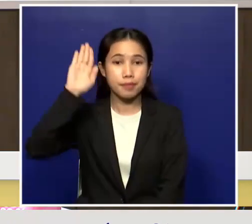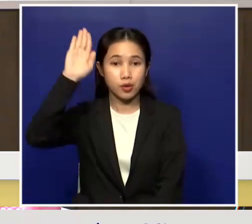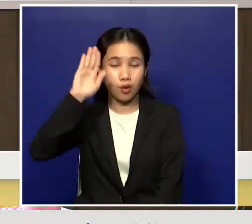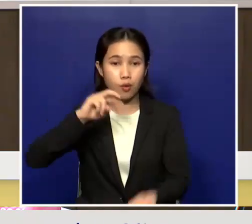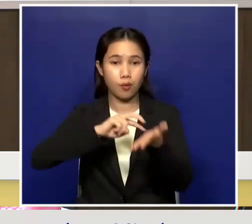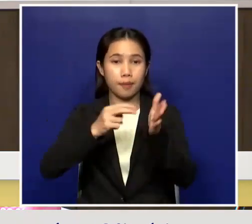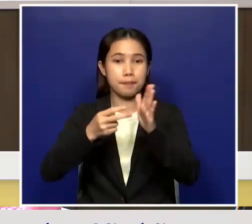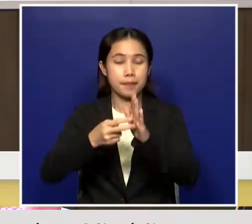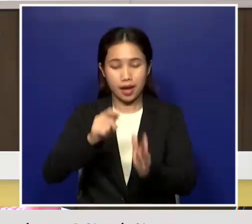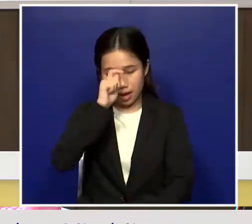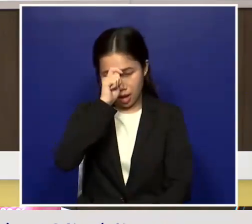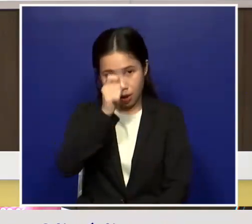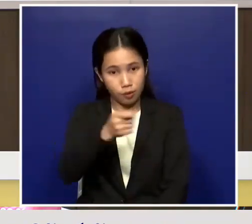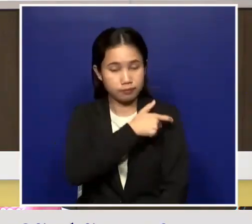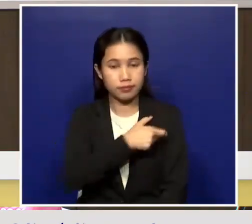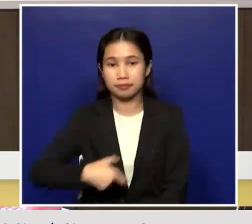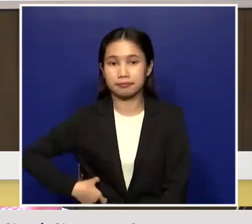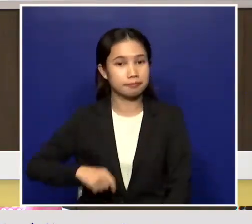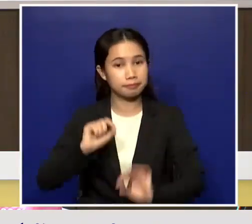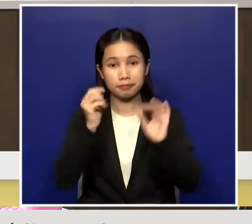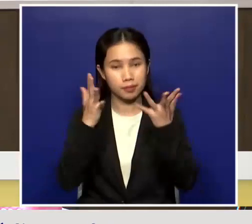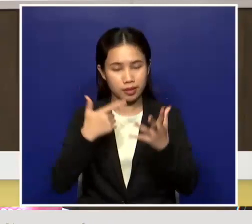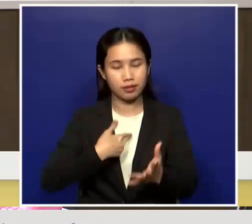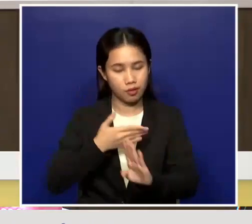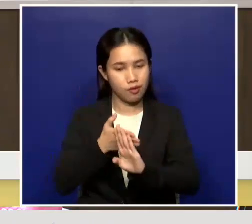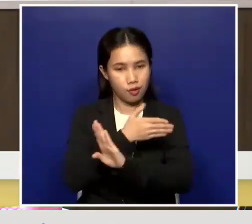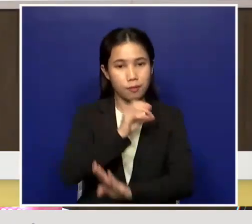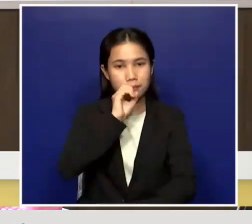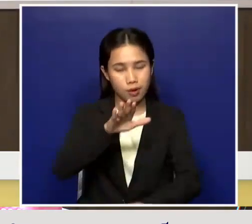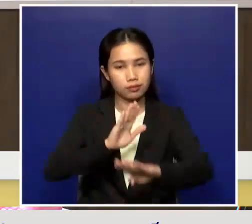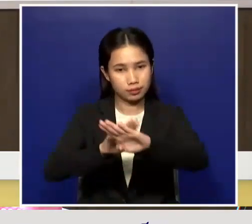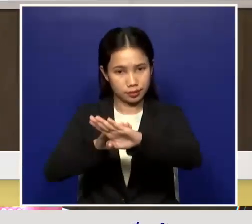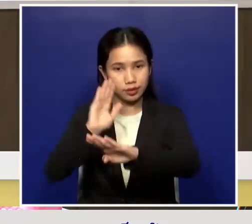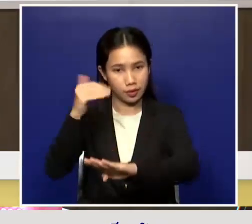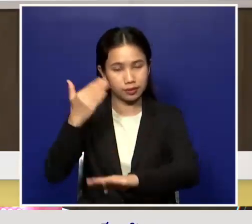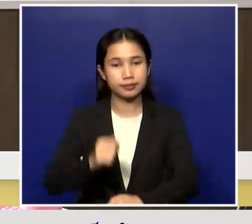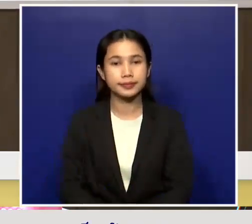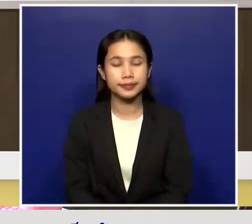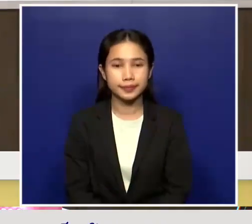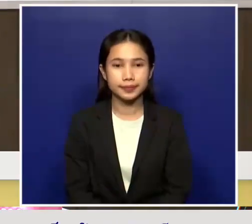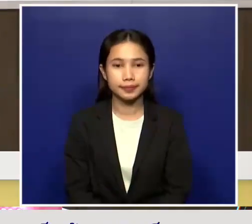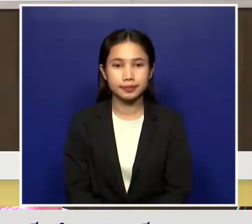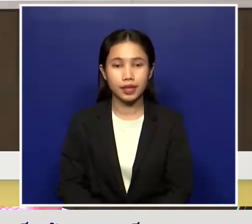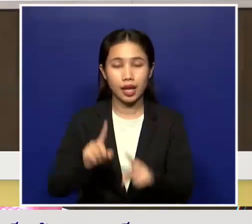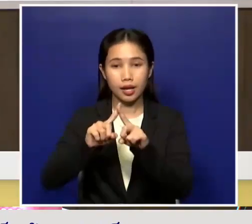ดีนะฮะไม่เคารพสถาบันนะผมบอกก่อนนะเดี๋ยวจะหาว่าไม่เตือนอันที่หนึ่งเลยนะครับ